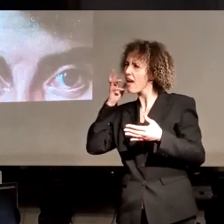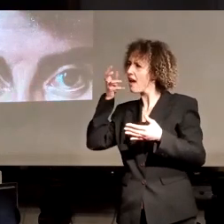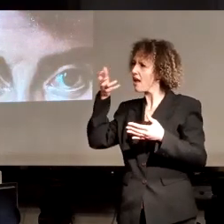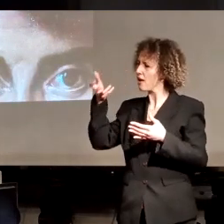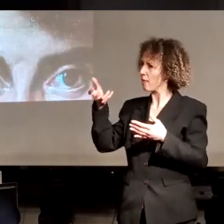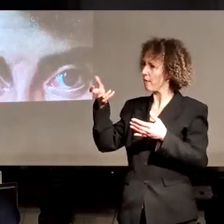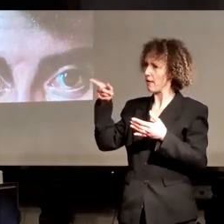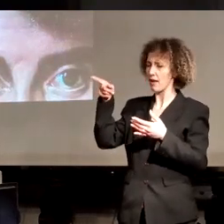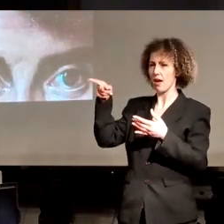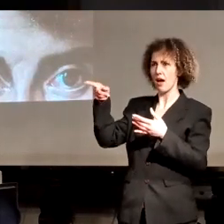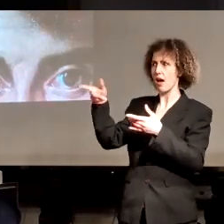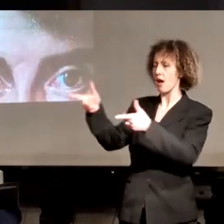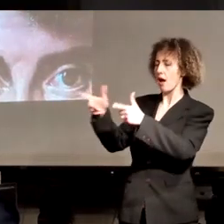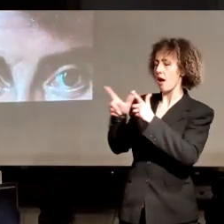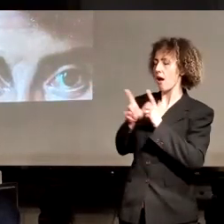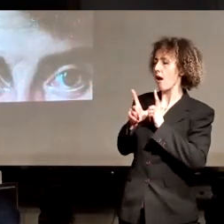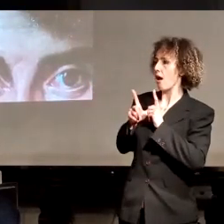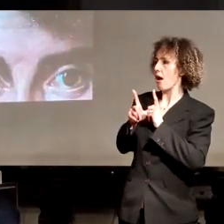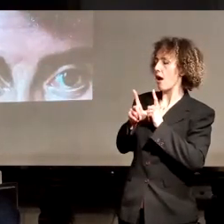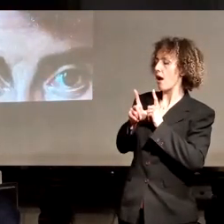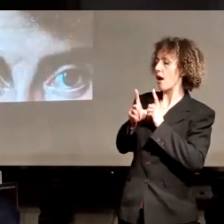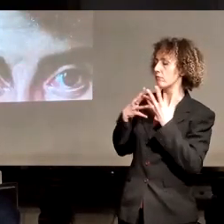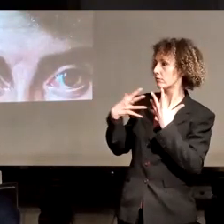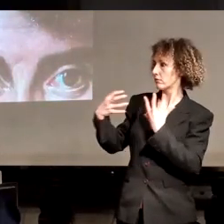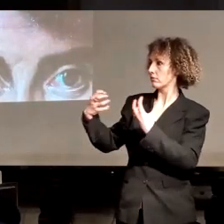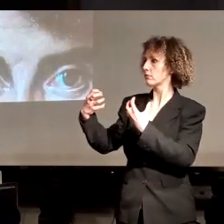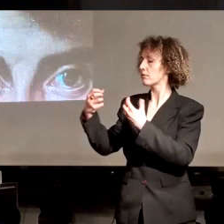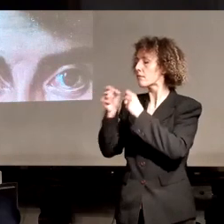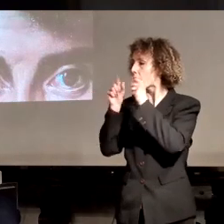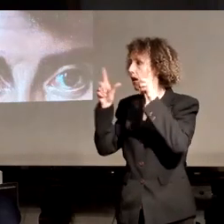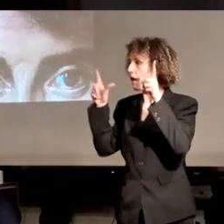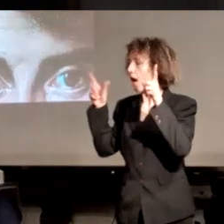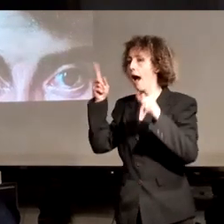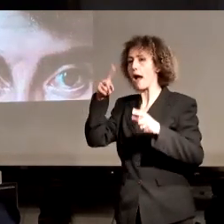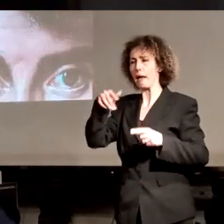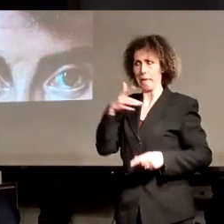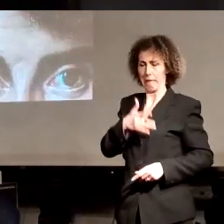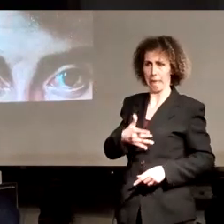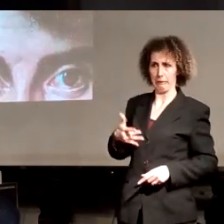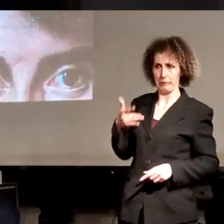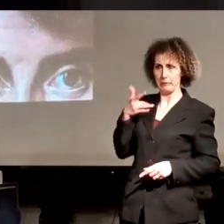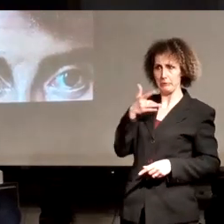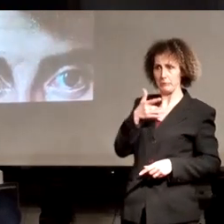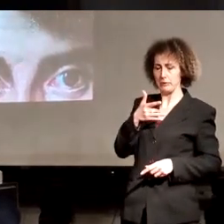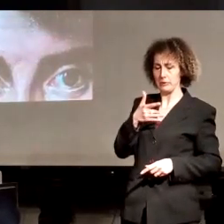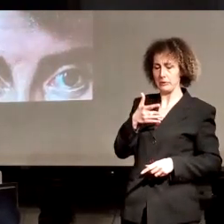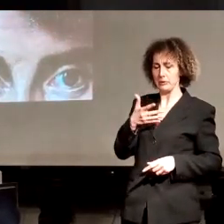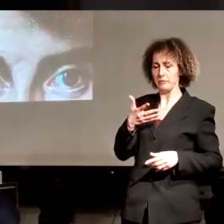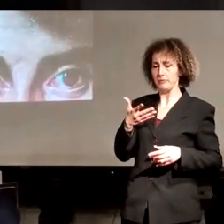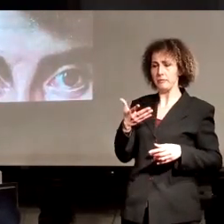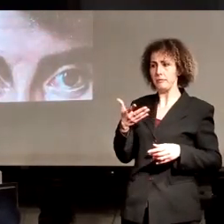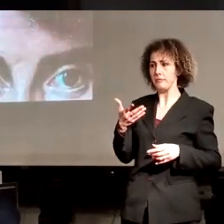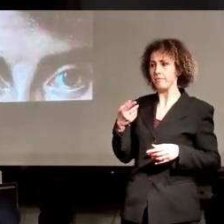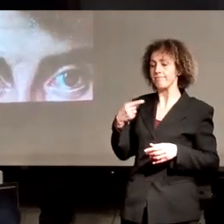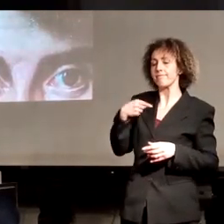stesso mi catturava mi stupiva e ripugnava e così al mio interesse